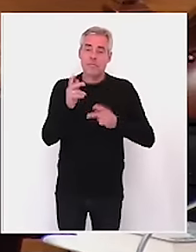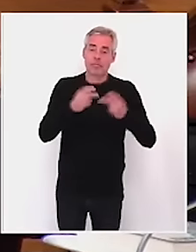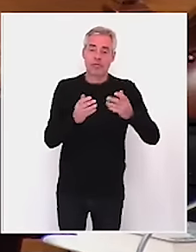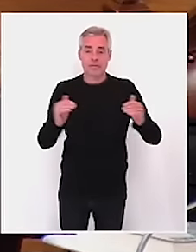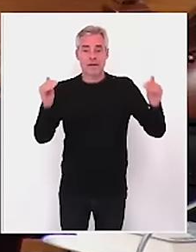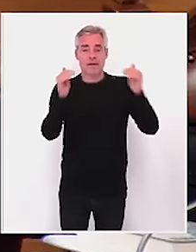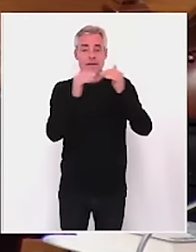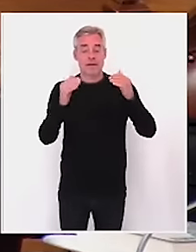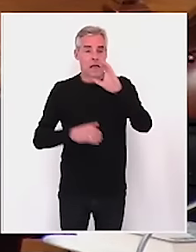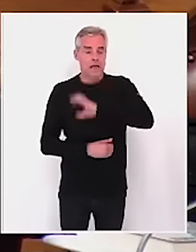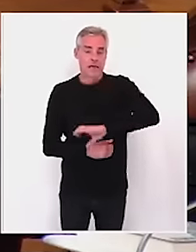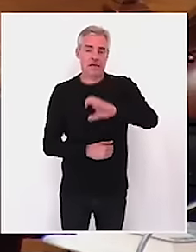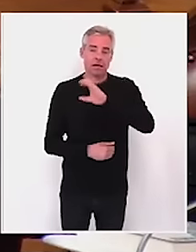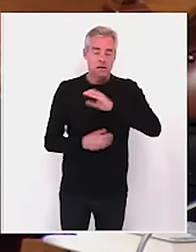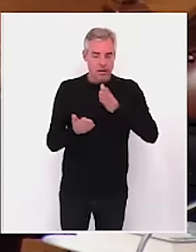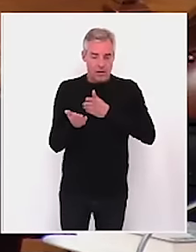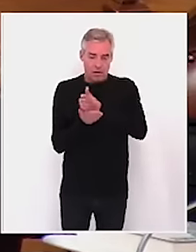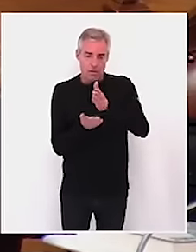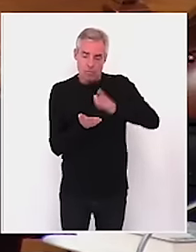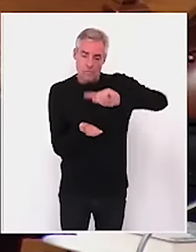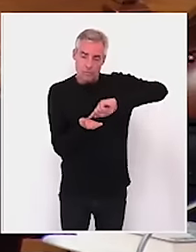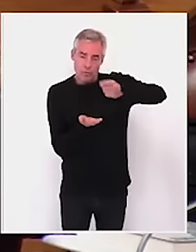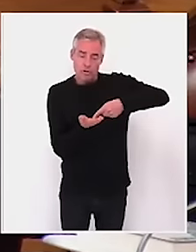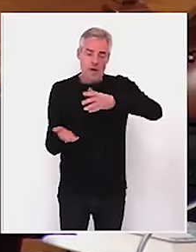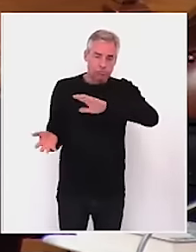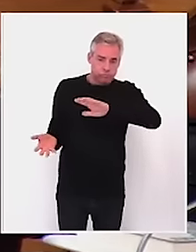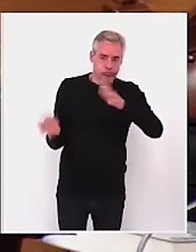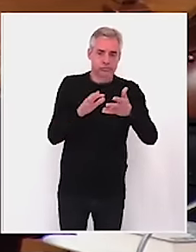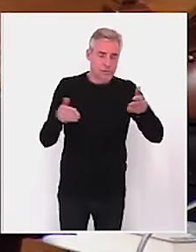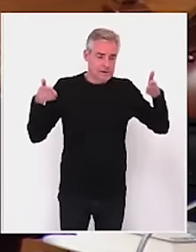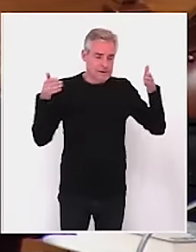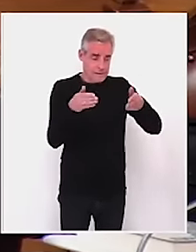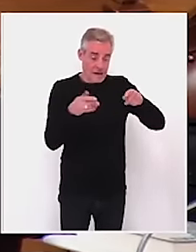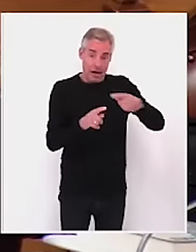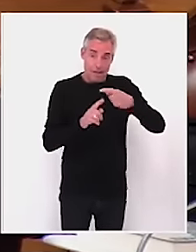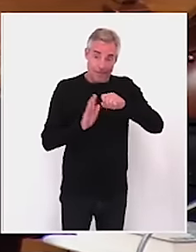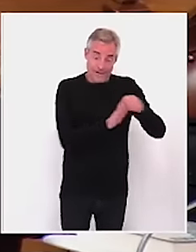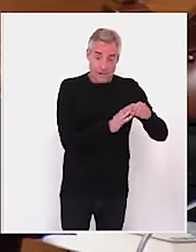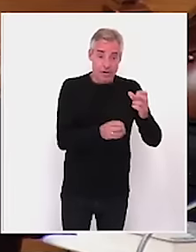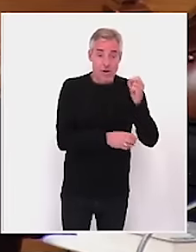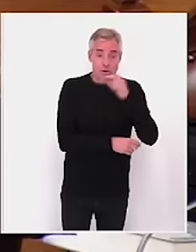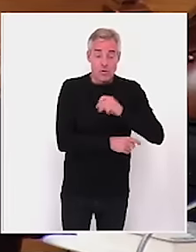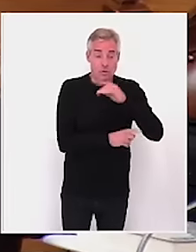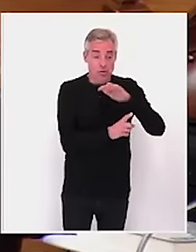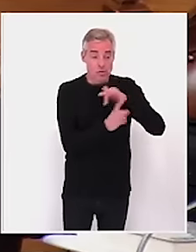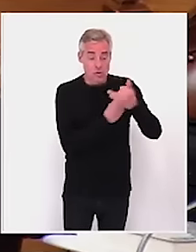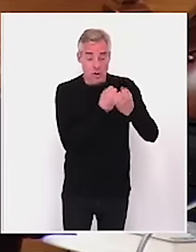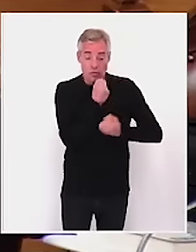d'équité et d'essayer de réorienter les budgets beaucoup plus dans des endroits où on sait qu'il y a une urgence sociale, où on sait qu'il y a une